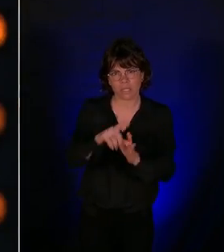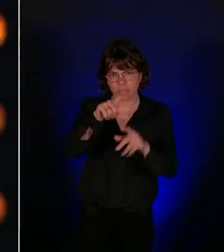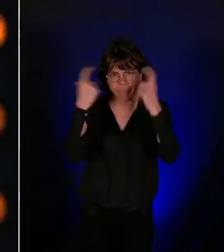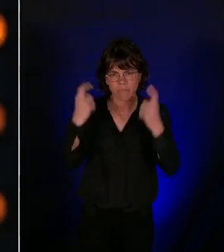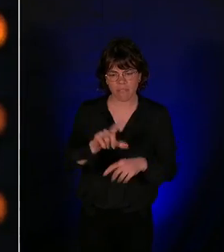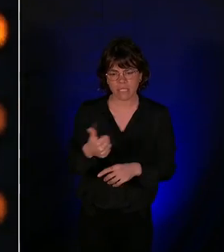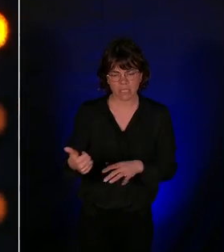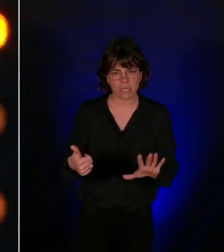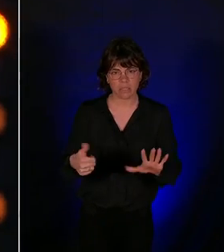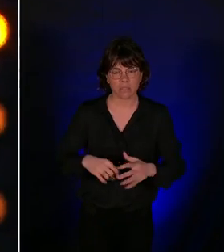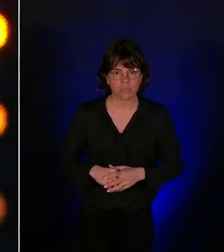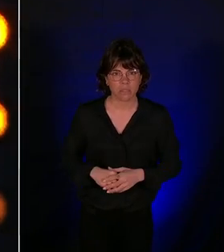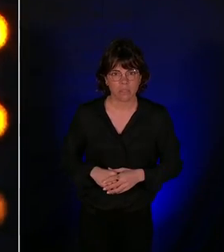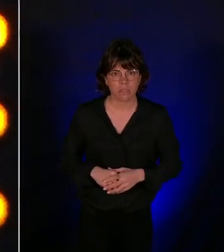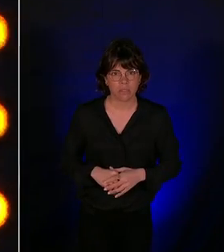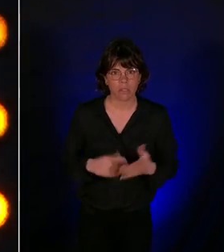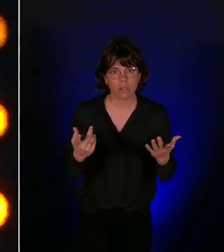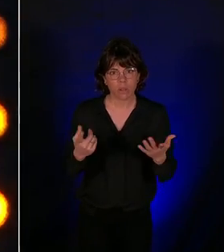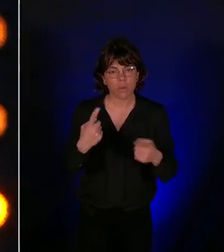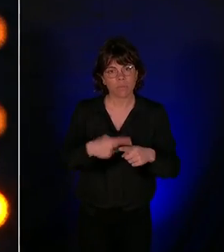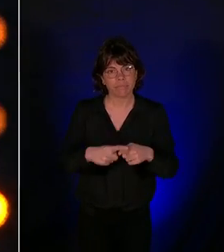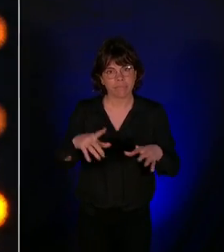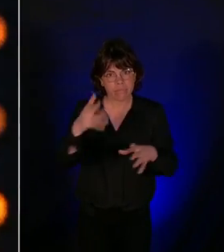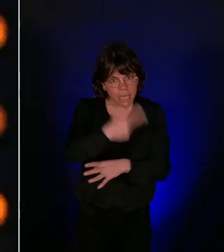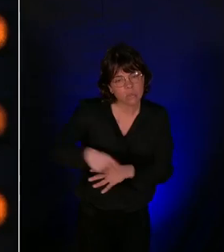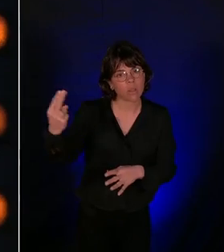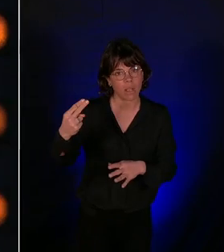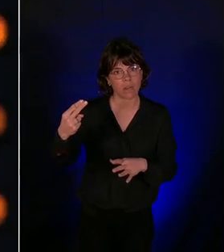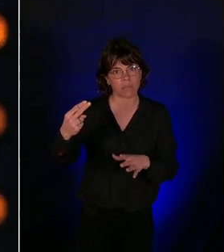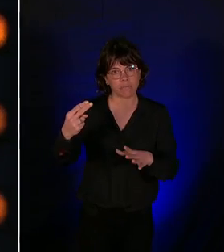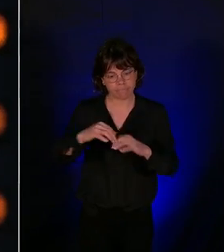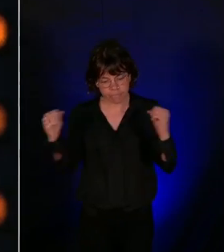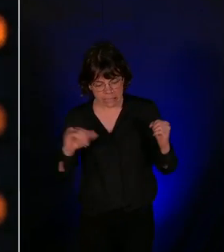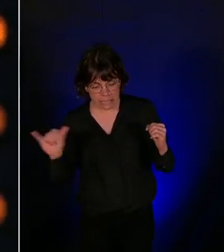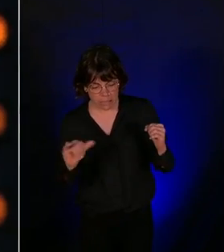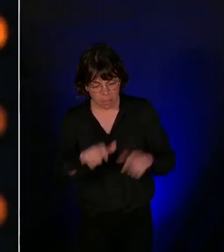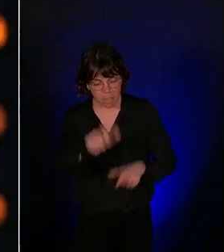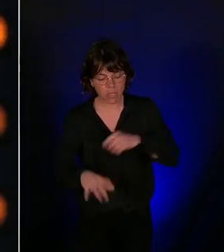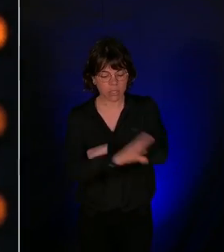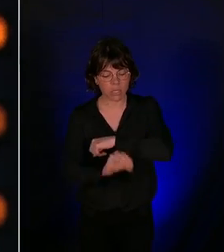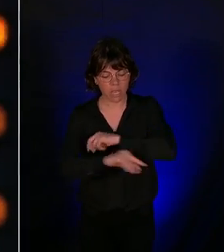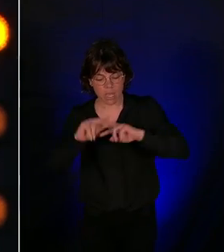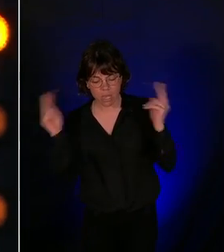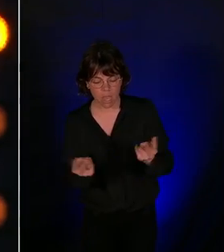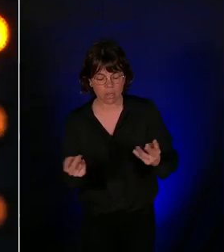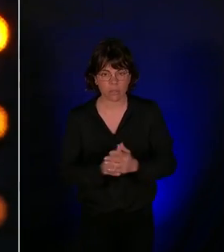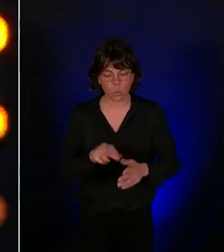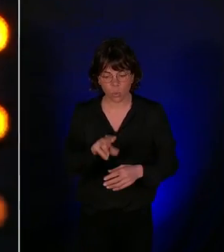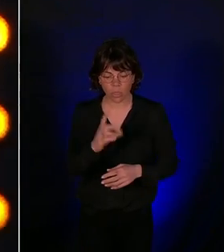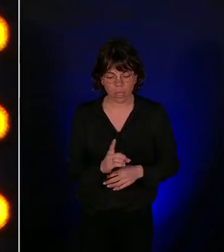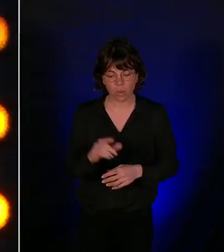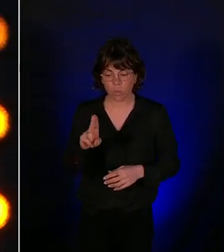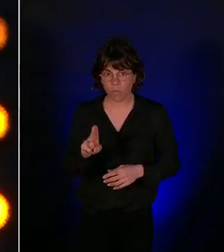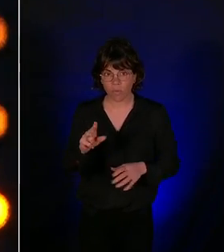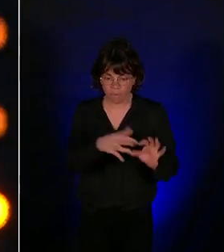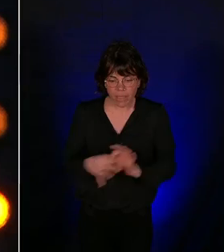statuts le Comité Confédéral National qui je le rappelle est composé des secrétaires généraux des UD des